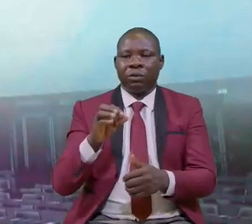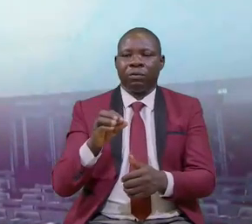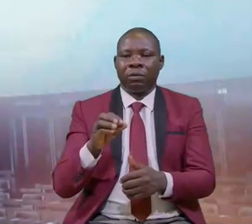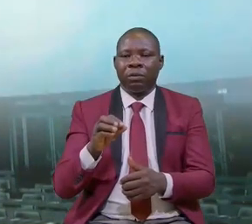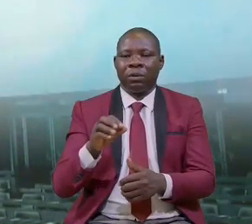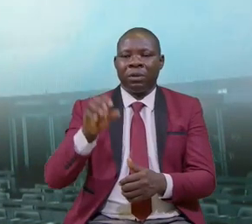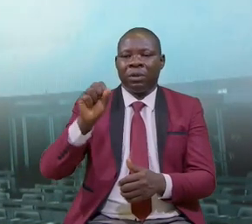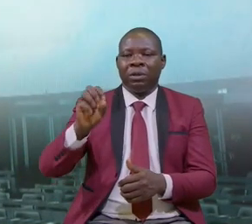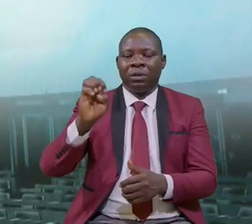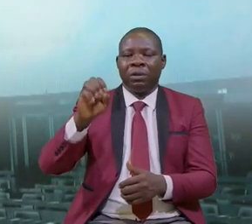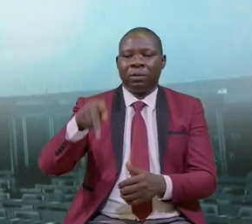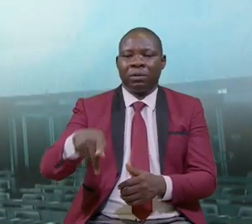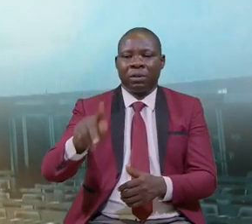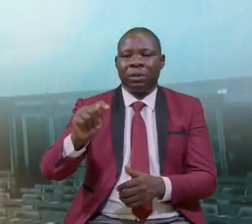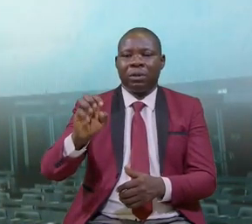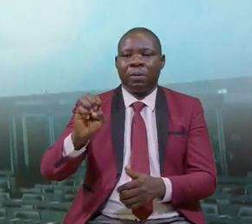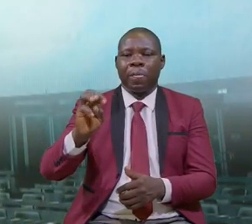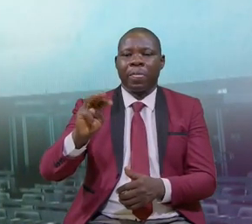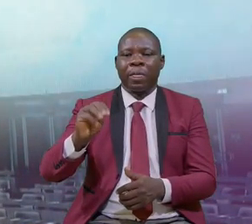le 1er septembre.